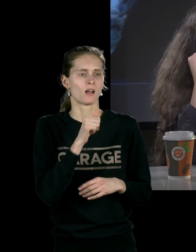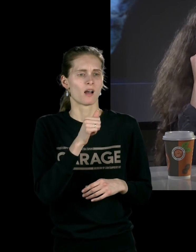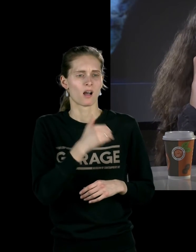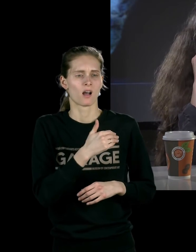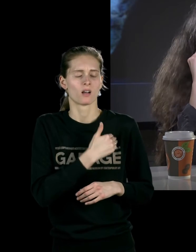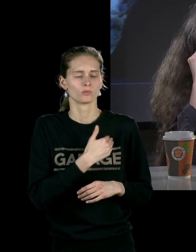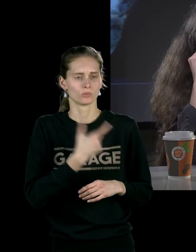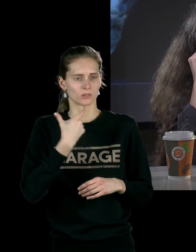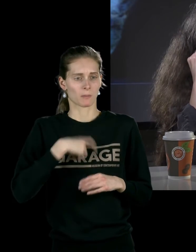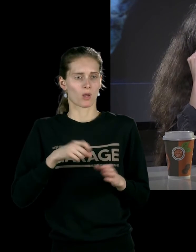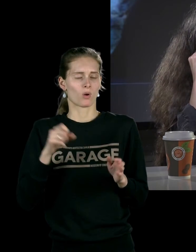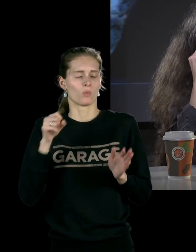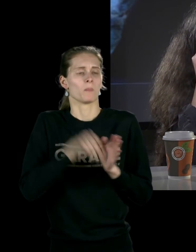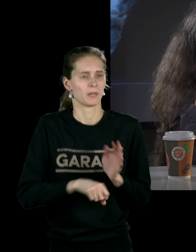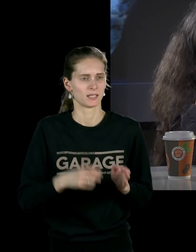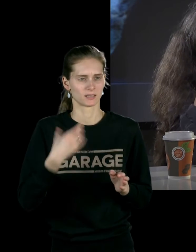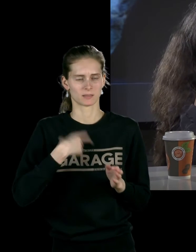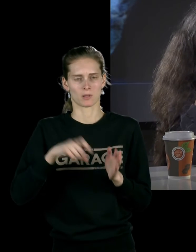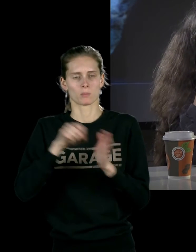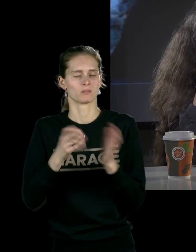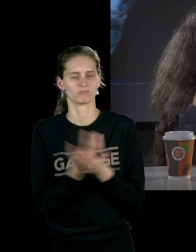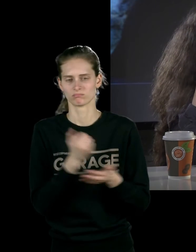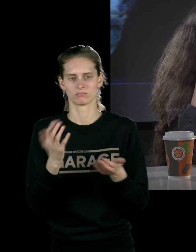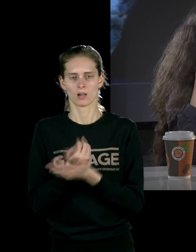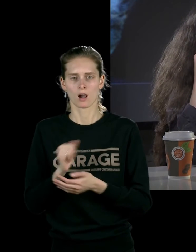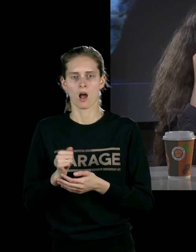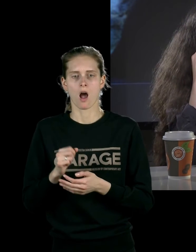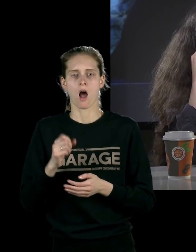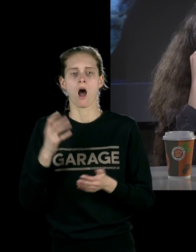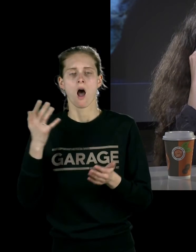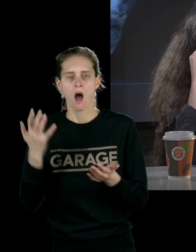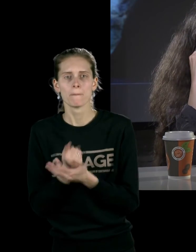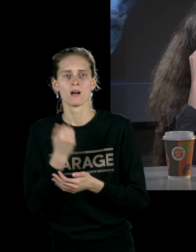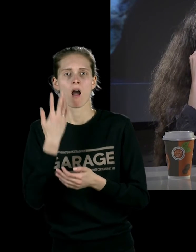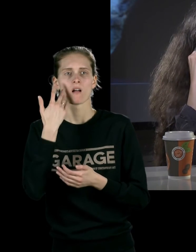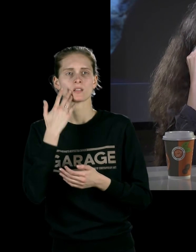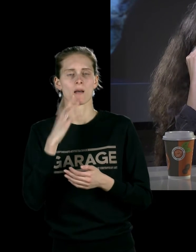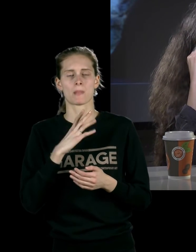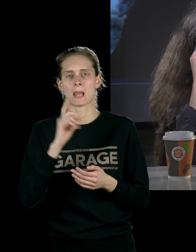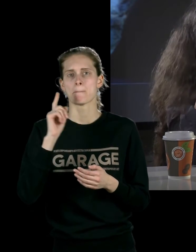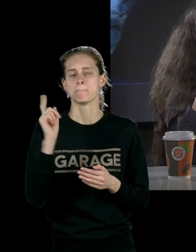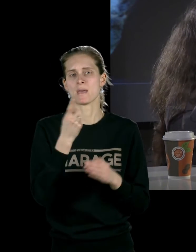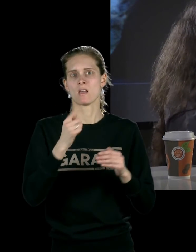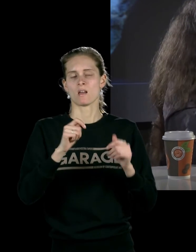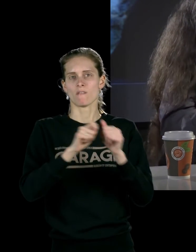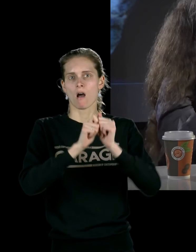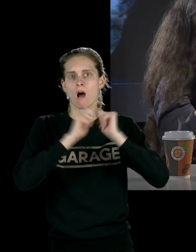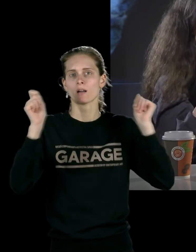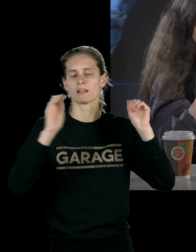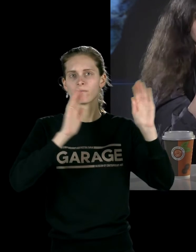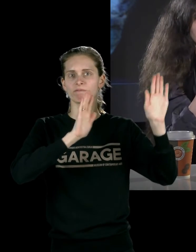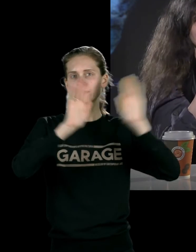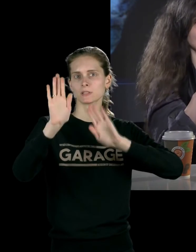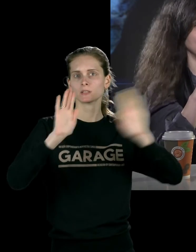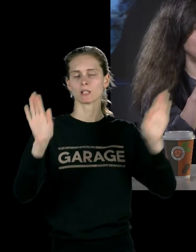самоубийством в день открытия одной из первых таких громадных важных ретроспектив Фрэнсиса Бэкона в Париже. То есть это была такая